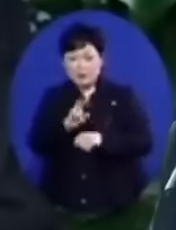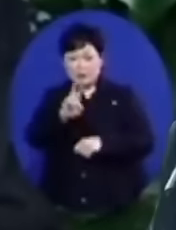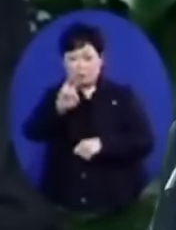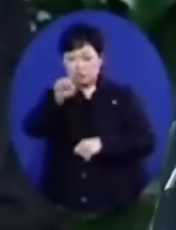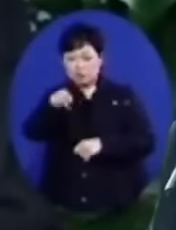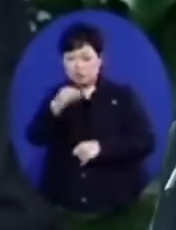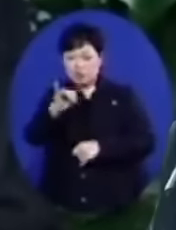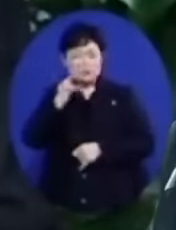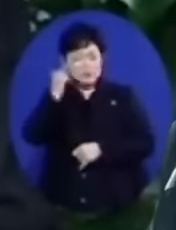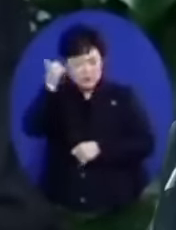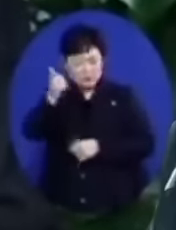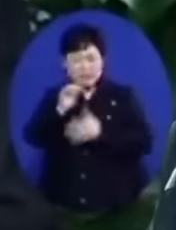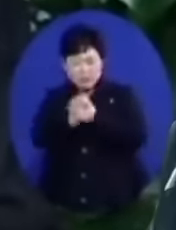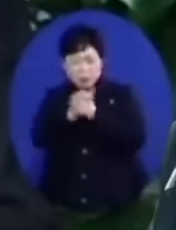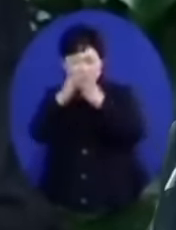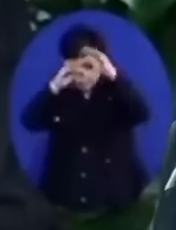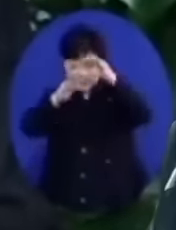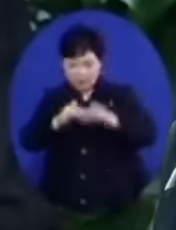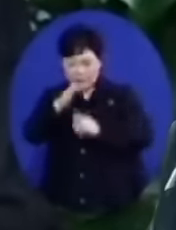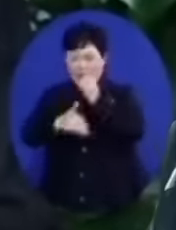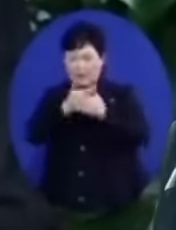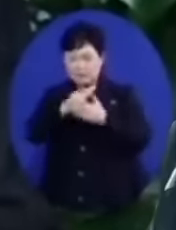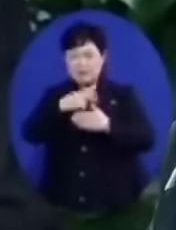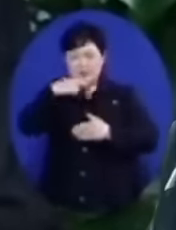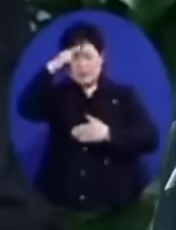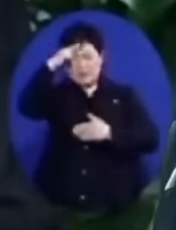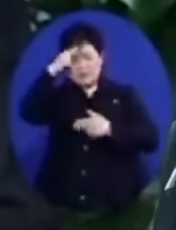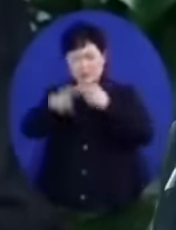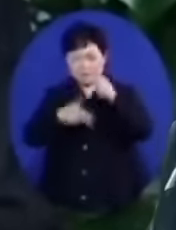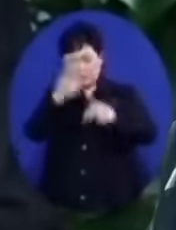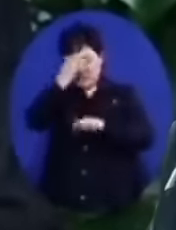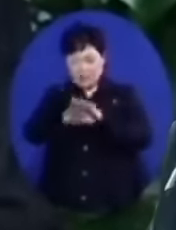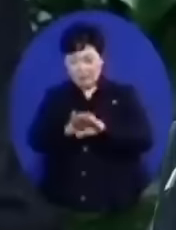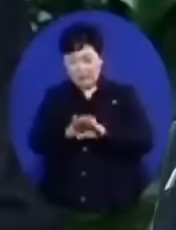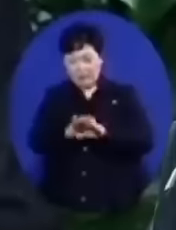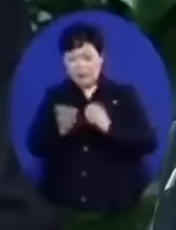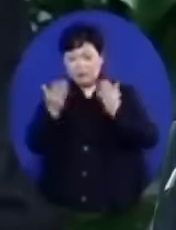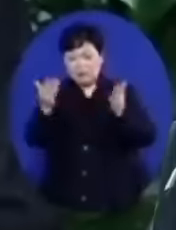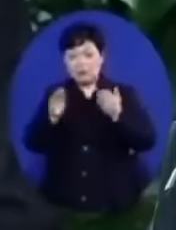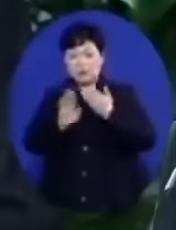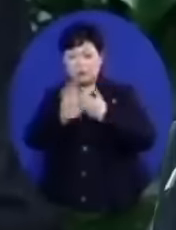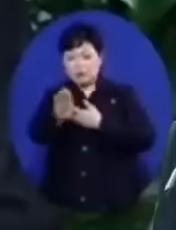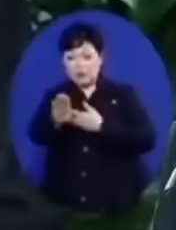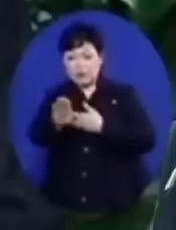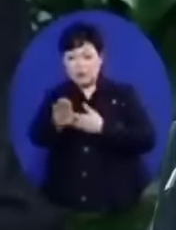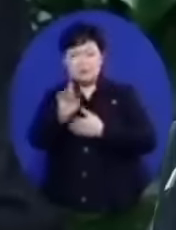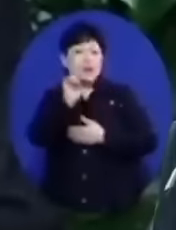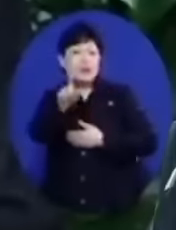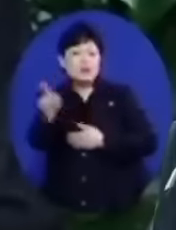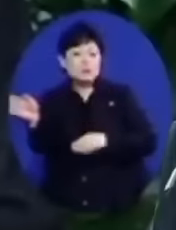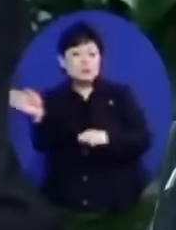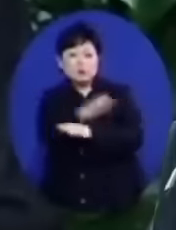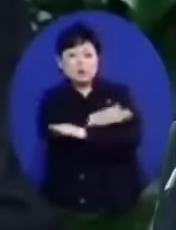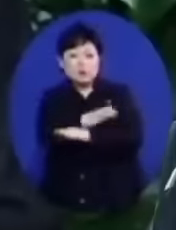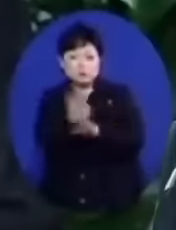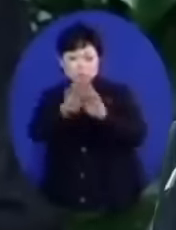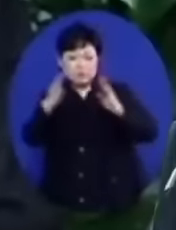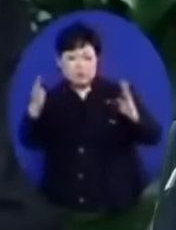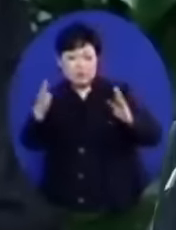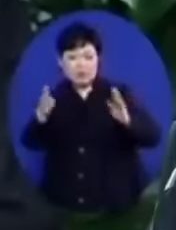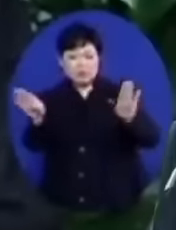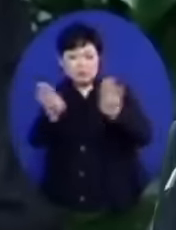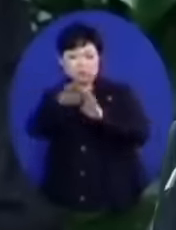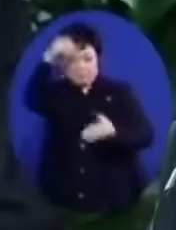하기를 하나님 이 양조장이 오늘 예배를 드리고 내일부터 문을 열게 됩니다. 그러나 이 양조장 문이 열리지 않게